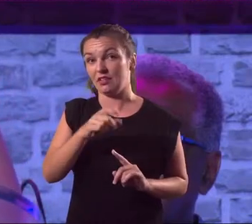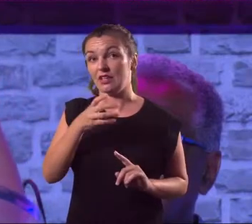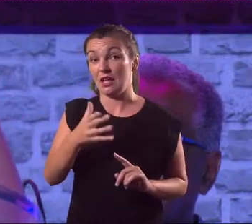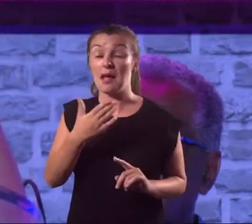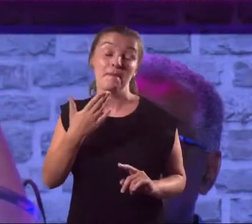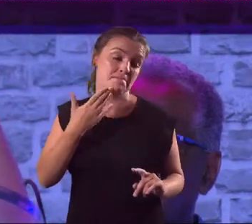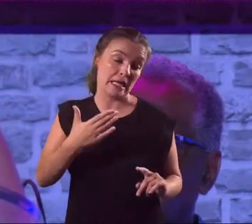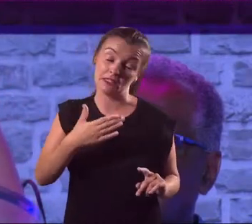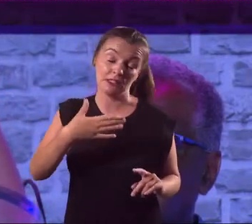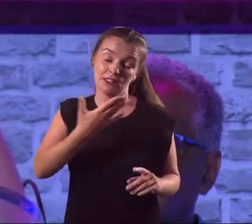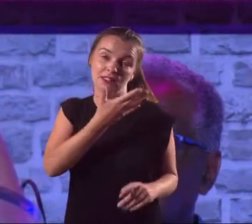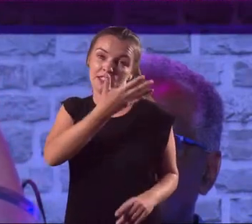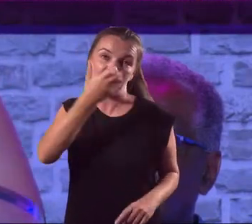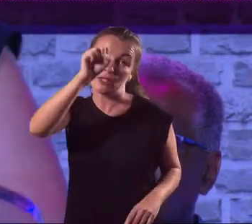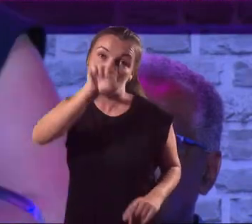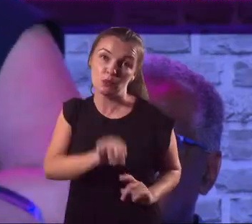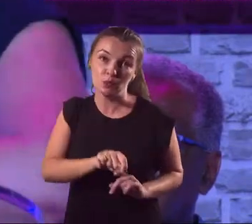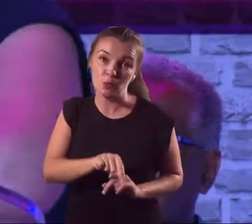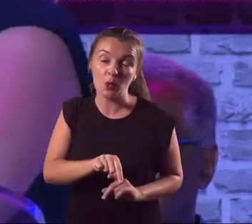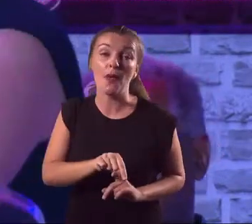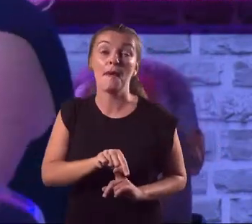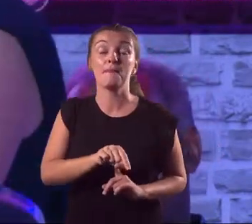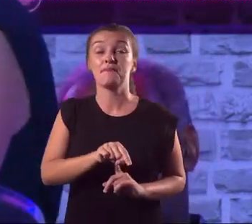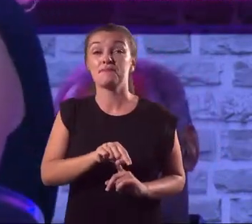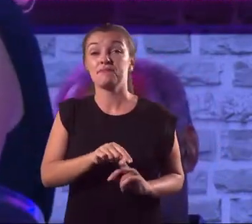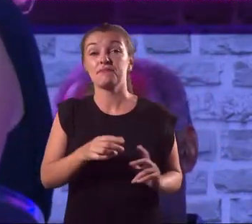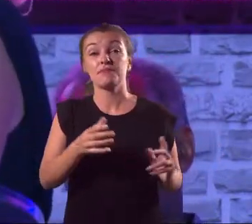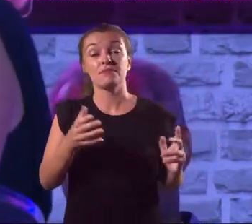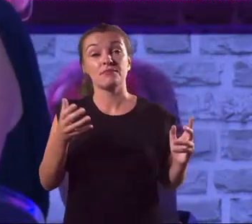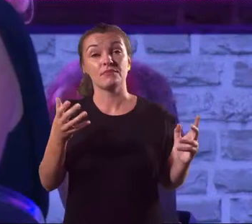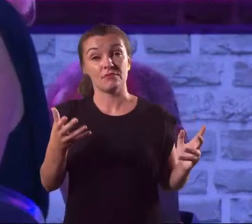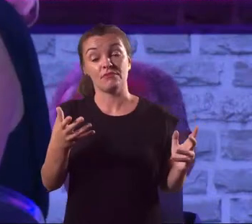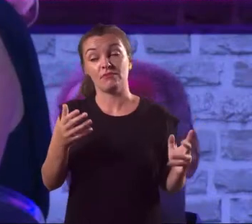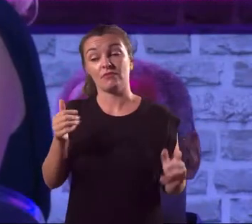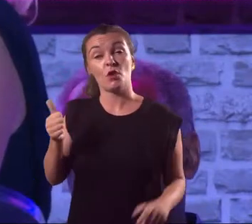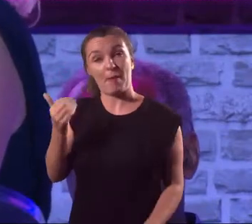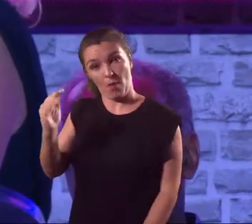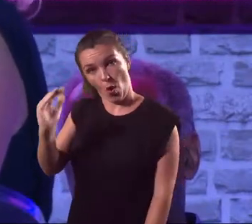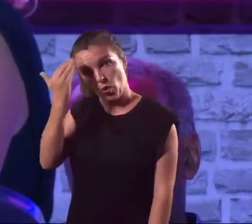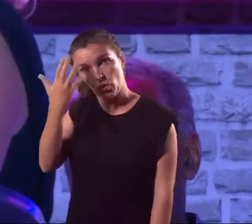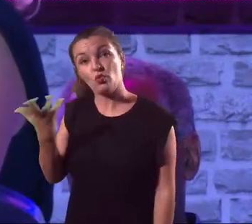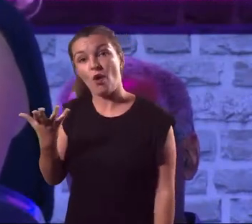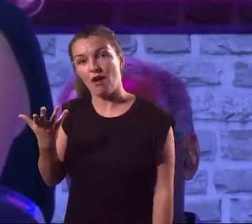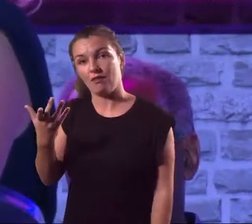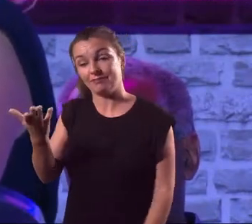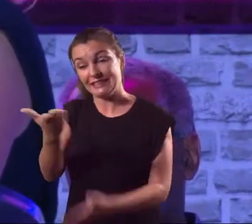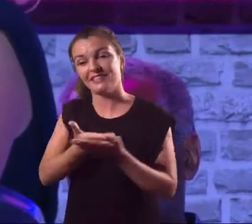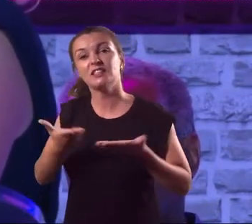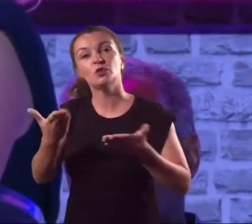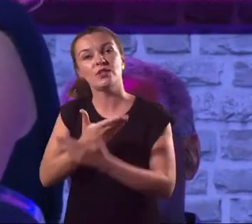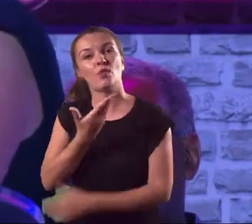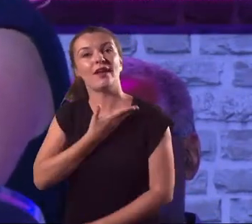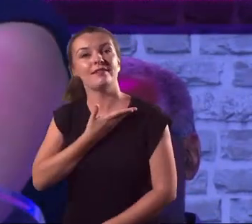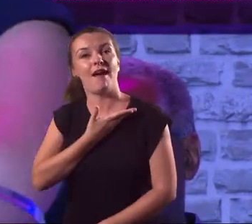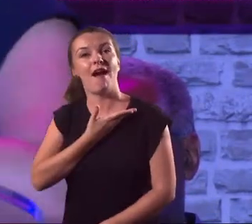nous remercions encore ce soir de l'avoir fait, qui a reconnu qu'il y avait un risque génocidaire à